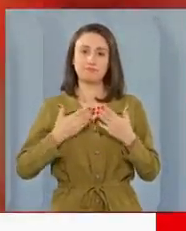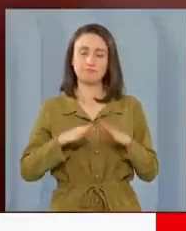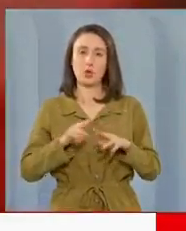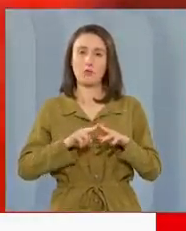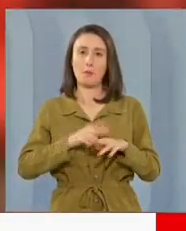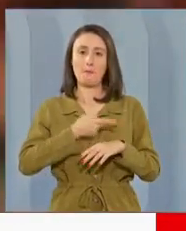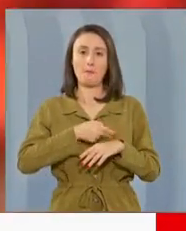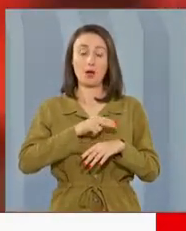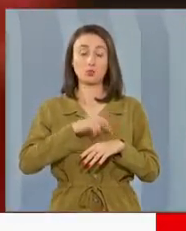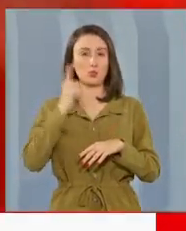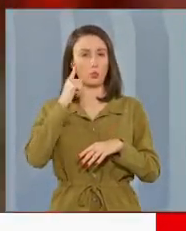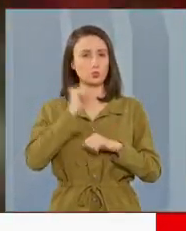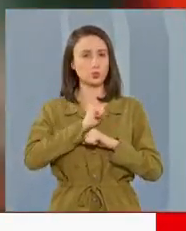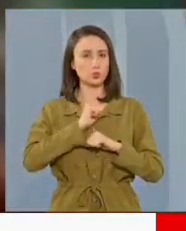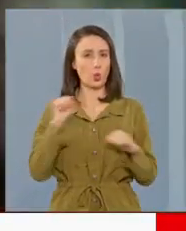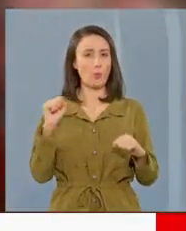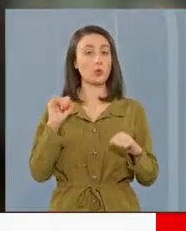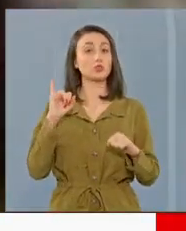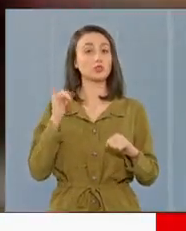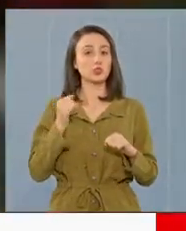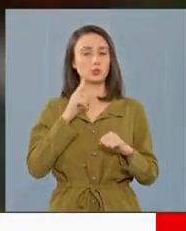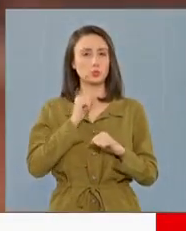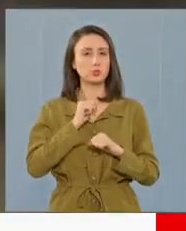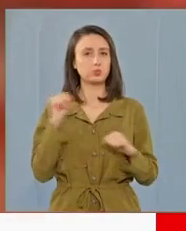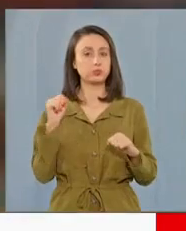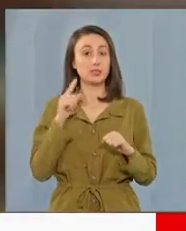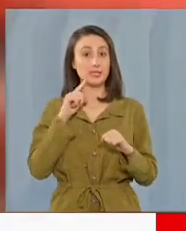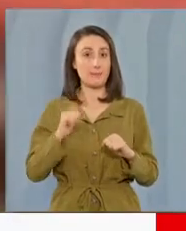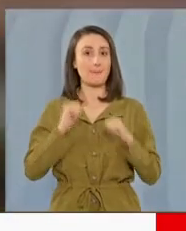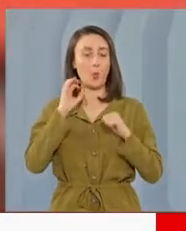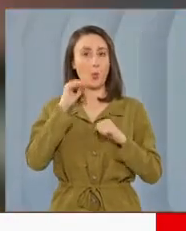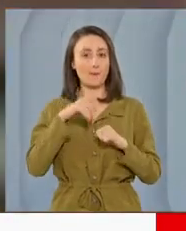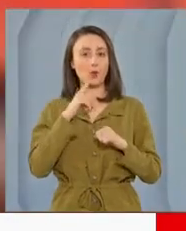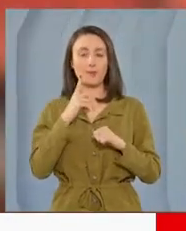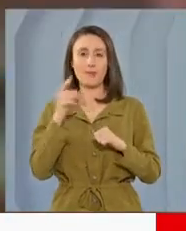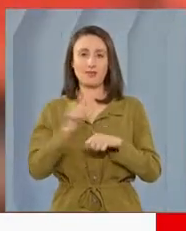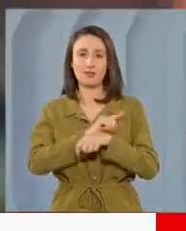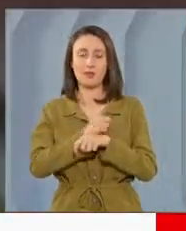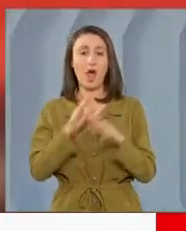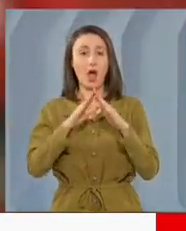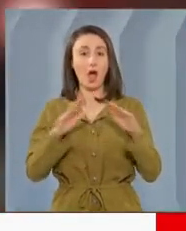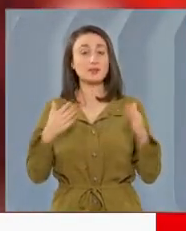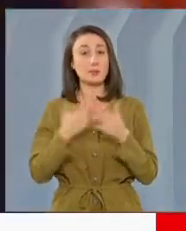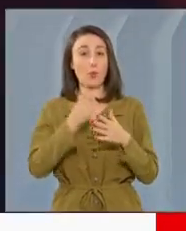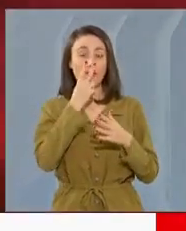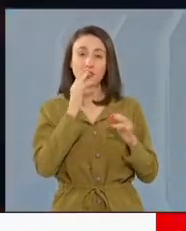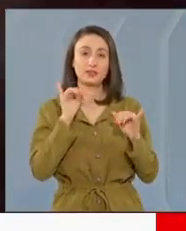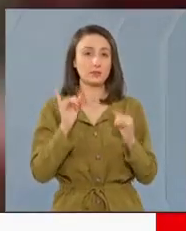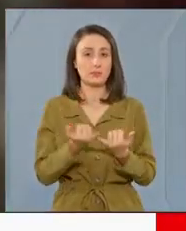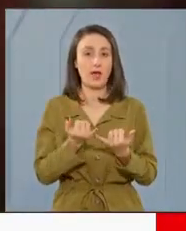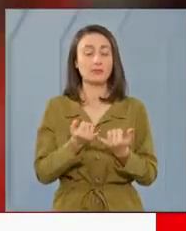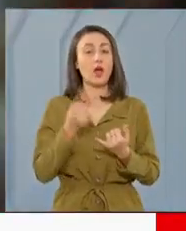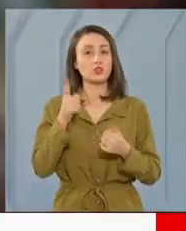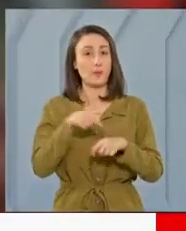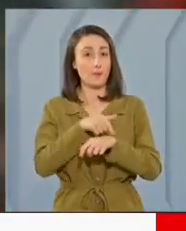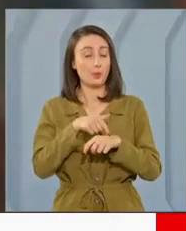potrivit martorilor, s-a auzit un zgomot puternic, ca o bubuitură. Speriați oamenii au ieșit imediat din case pentru a vedea ce s-a întâmplat. În